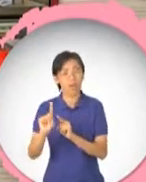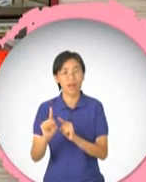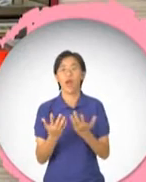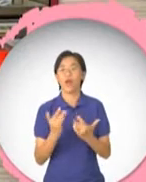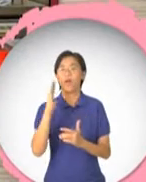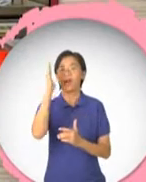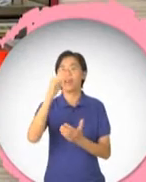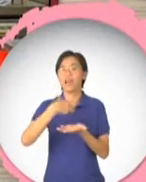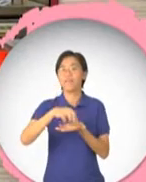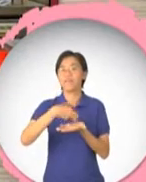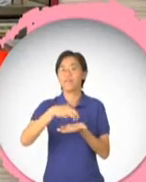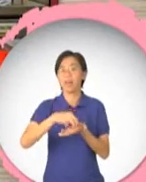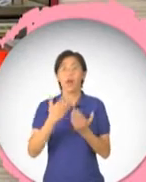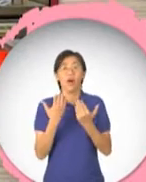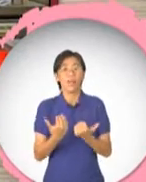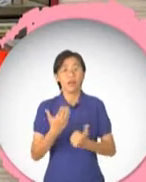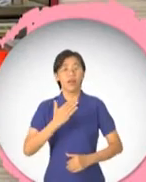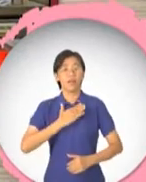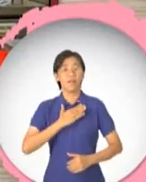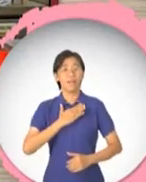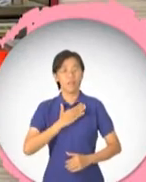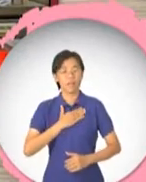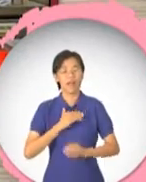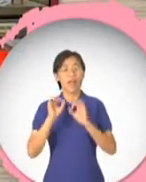ในครั้งหน้านะครับแต่ว่าสำหรับวันนี้ผมณัฐพันธ์ลักษณ